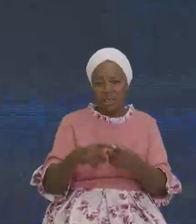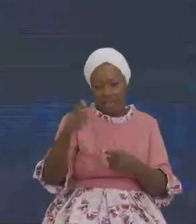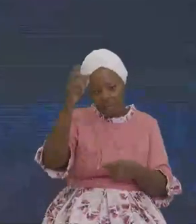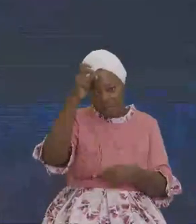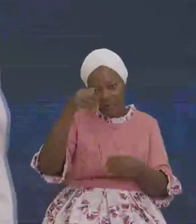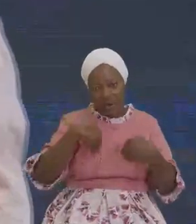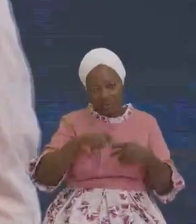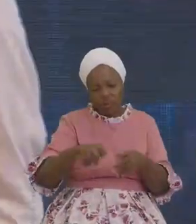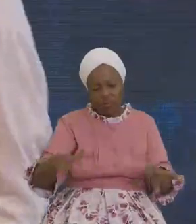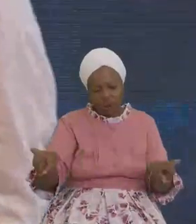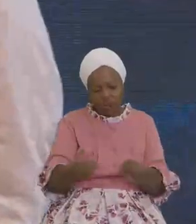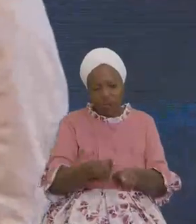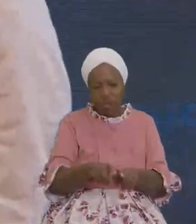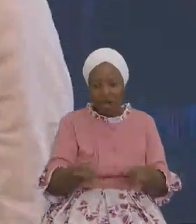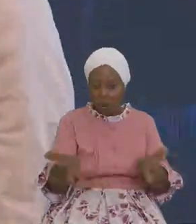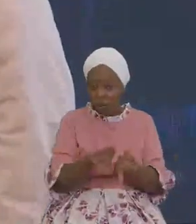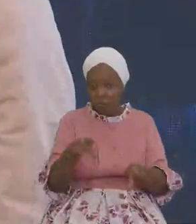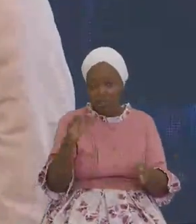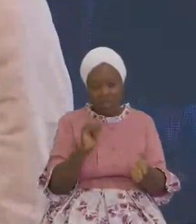doit fermer la cage